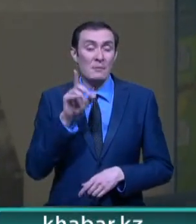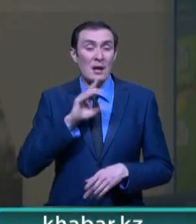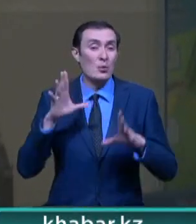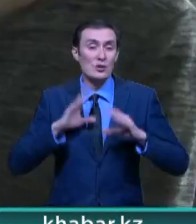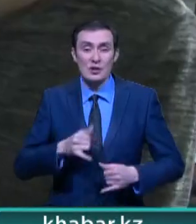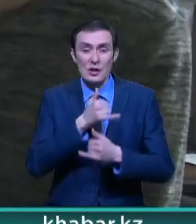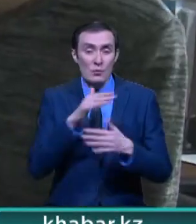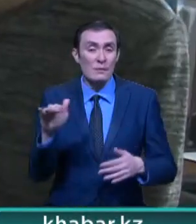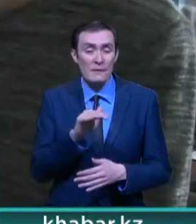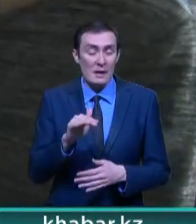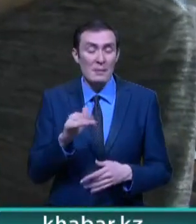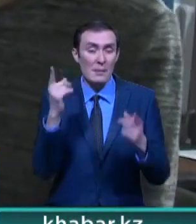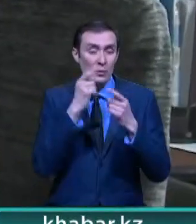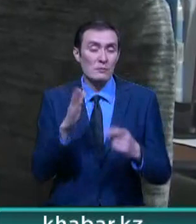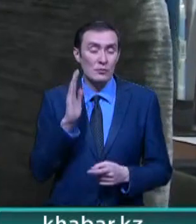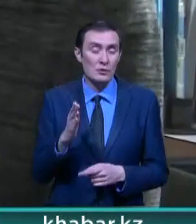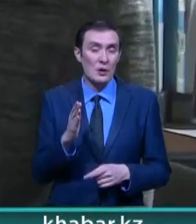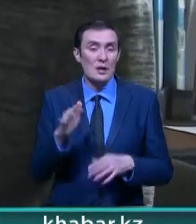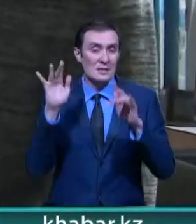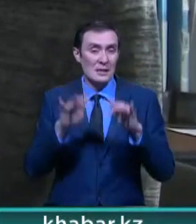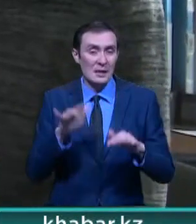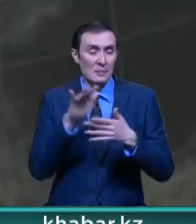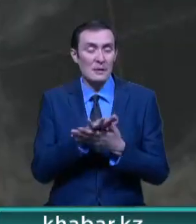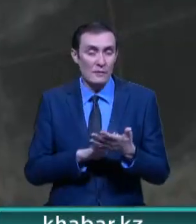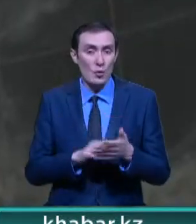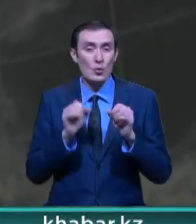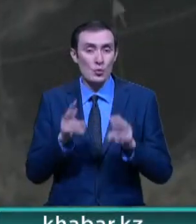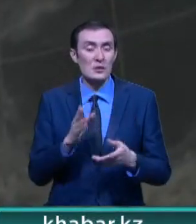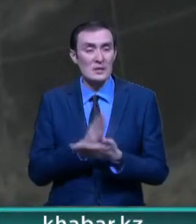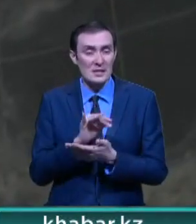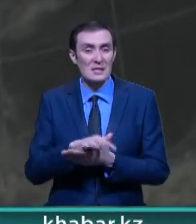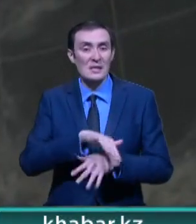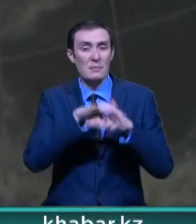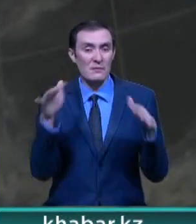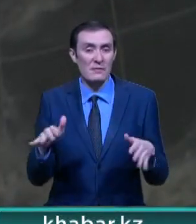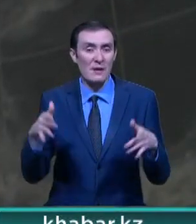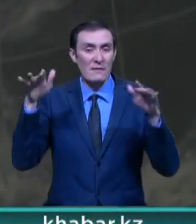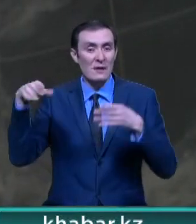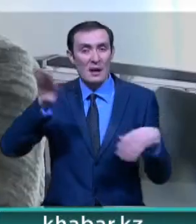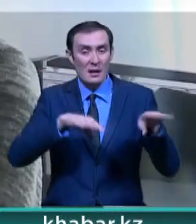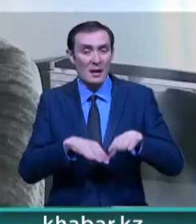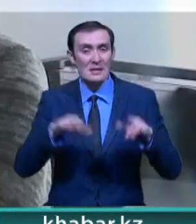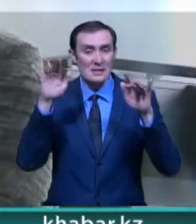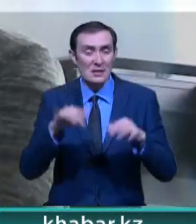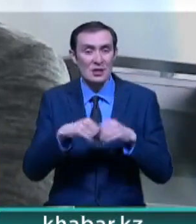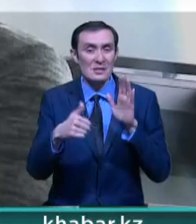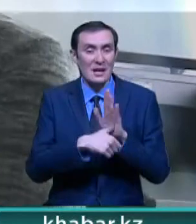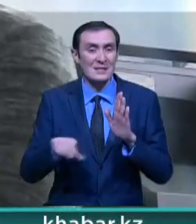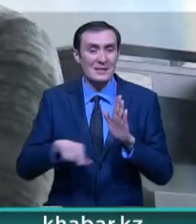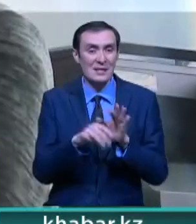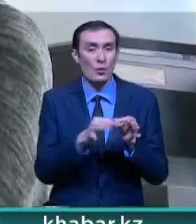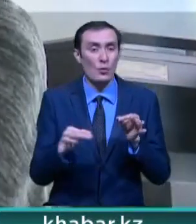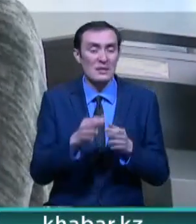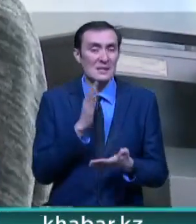не могут. Февраль, по прогнозам, обещает быть с осадками. Угрозу представляет и скопившийся в горах снег. 16 трасс региона